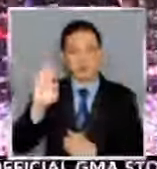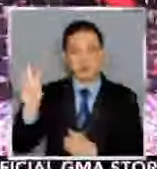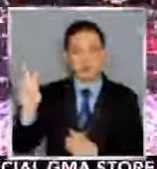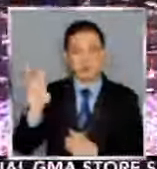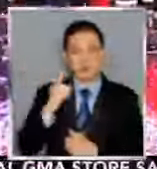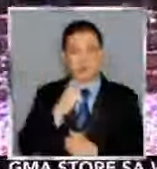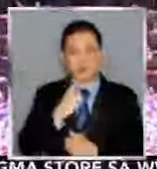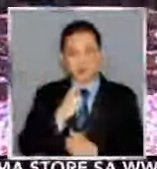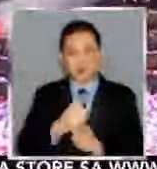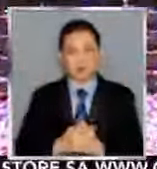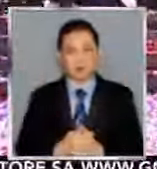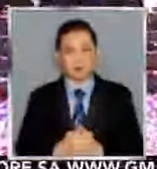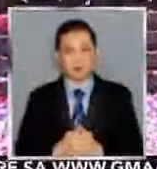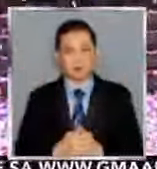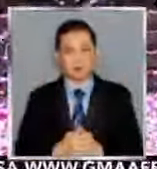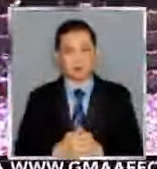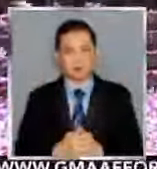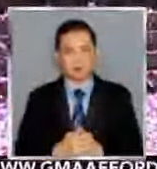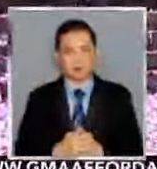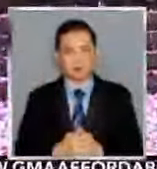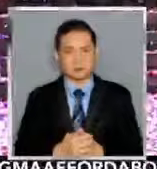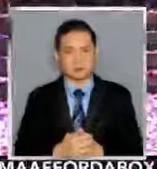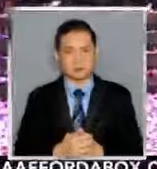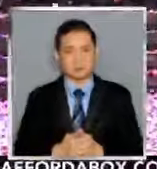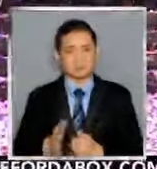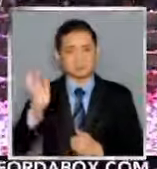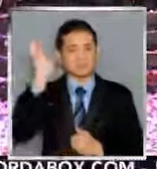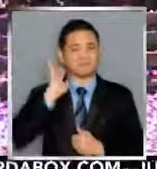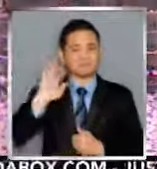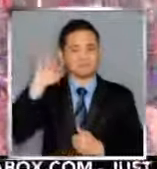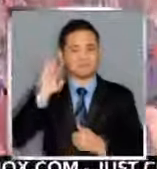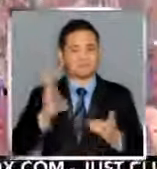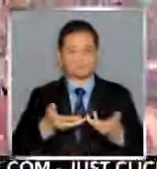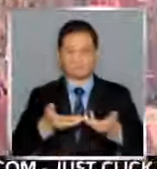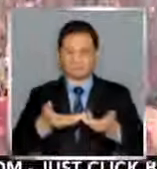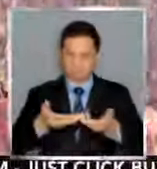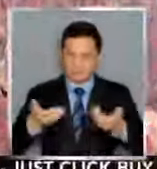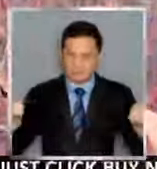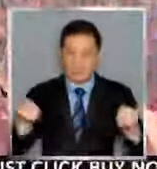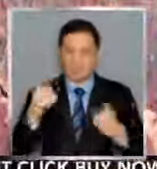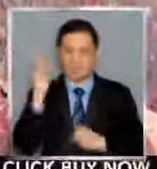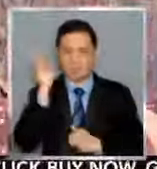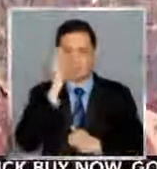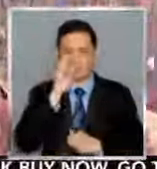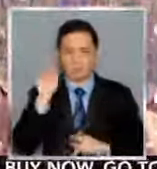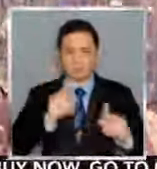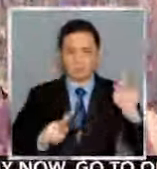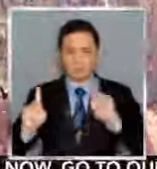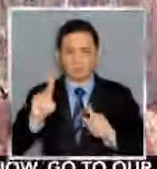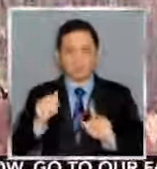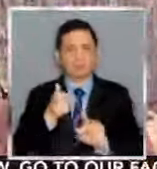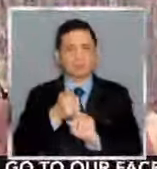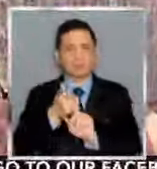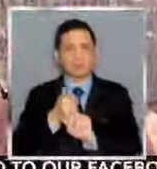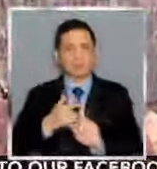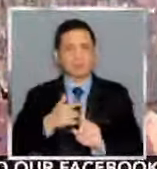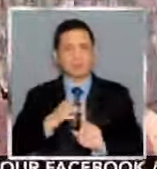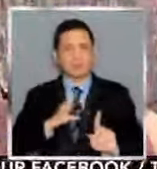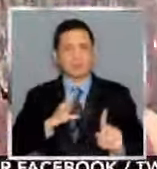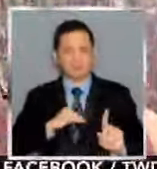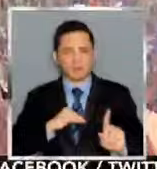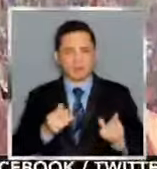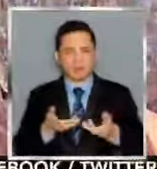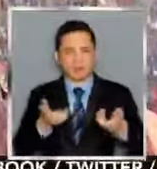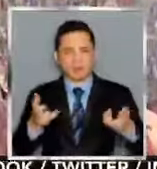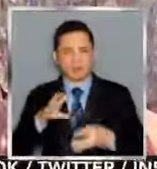kasaysayang humati sa mga Pilipino, kaisa raw siya sa pagunita sa panahong ito ng pighati at kung paanong